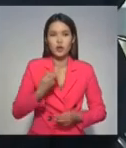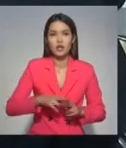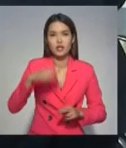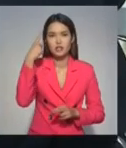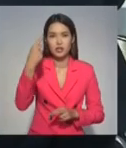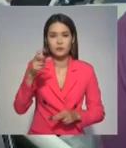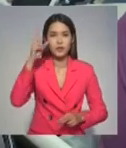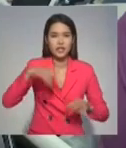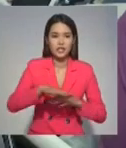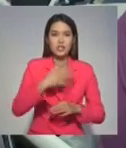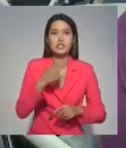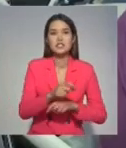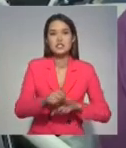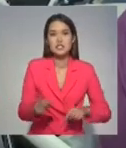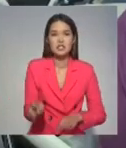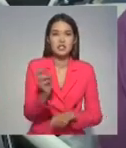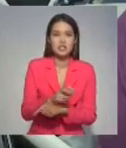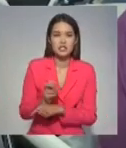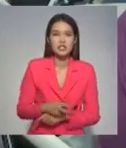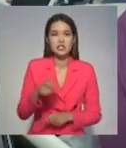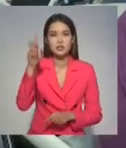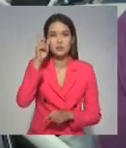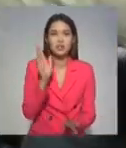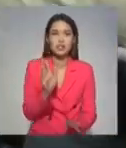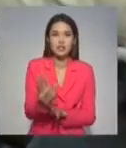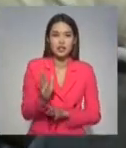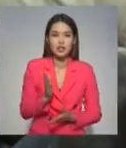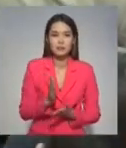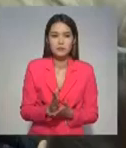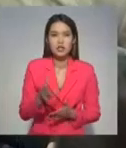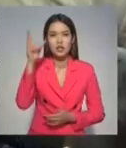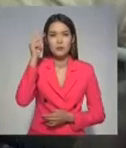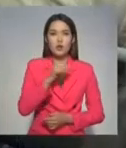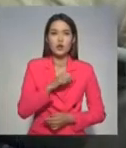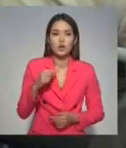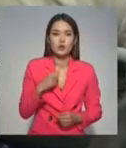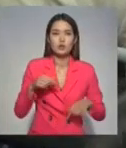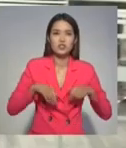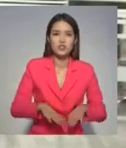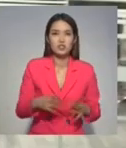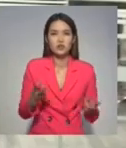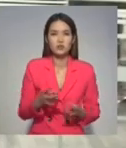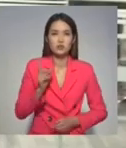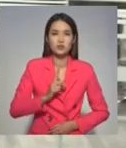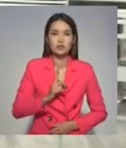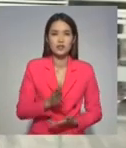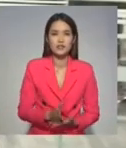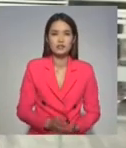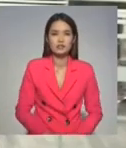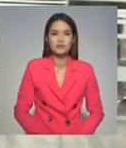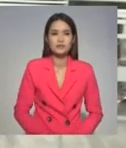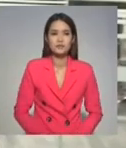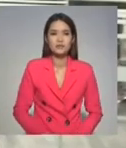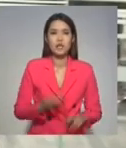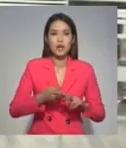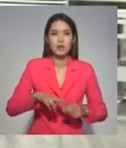елімізге сырттан келетін 57 елден виза талап етілмейді, сондықтан салықтағылардың бұл талабы қисынсыз деп санайды. Этот вопрос в курсе. Бұл